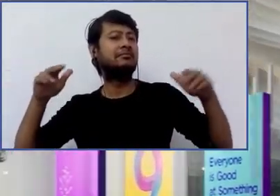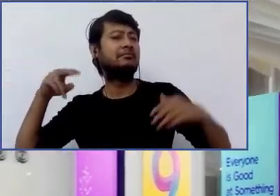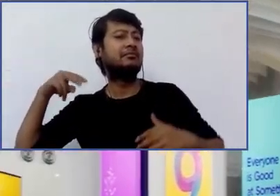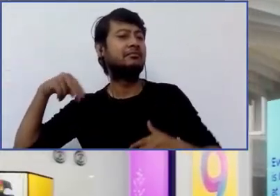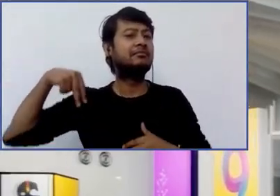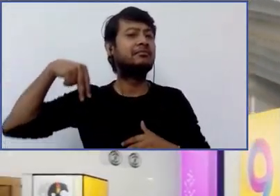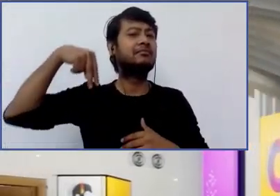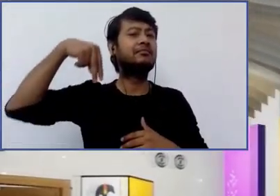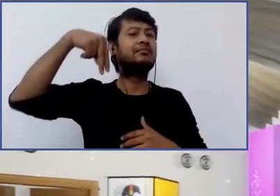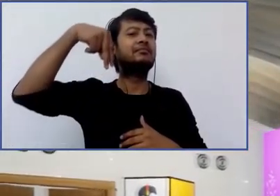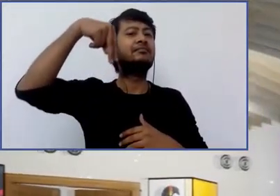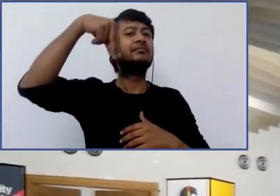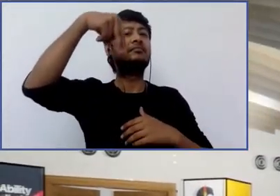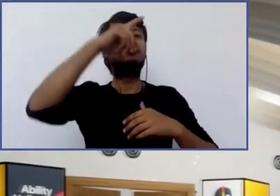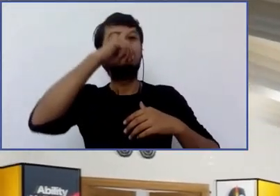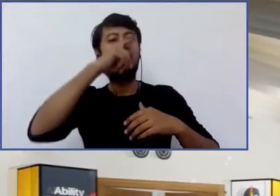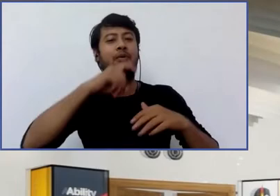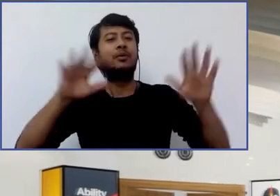आसमां के